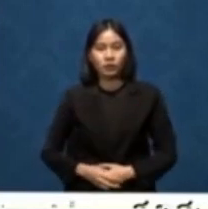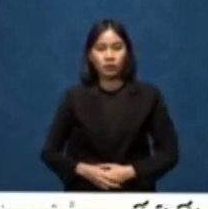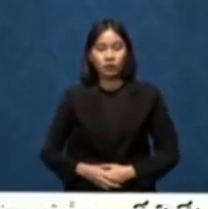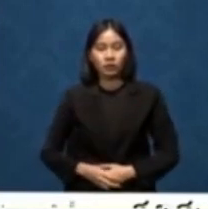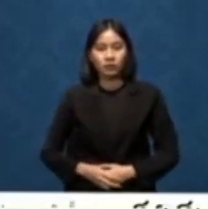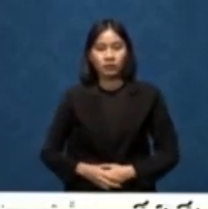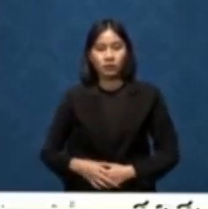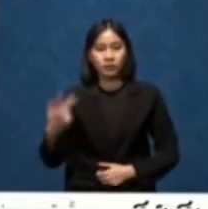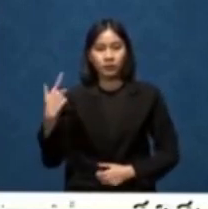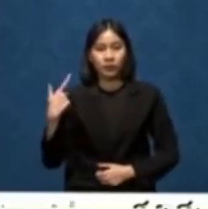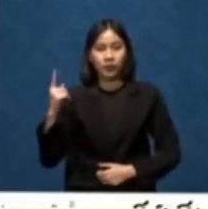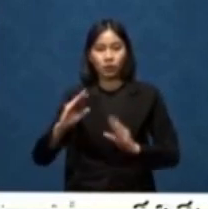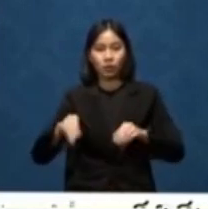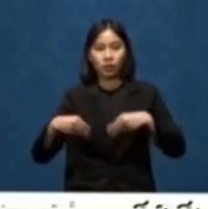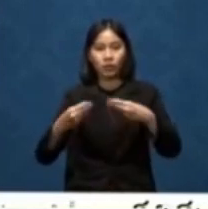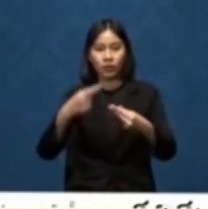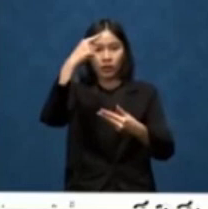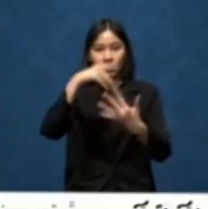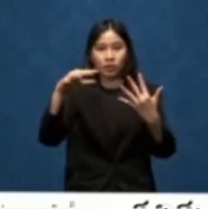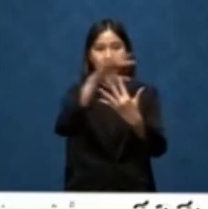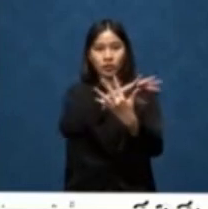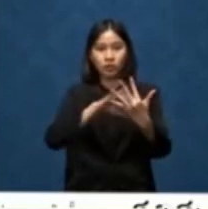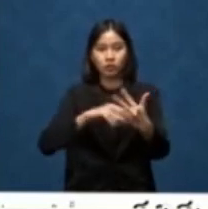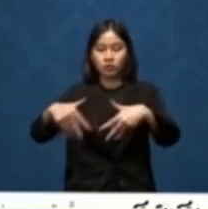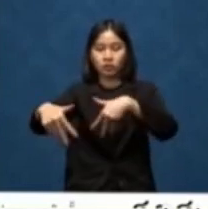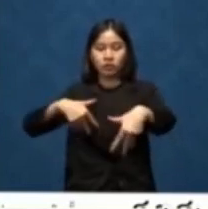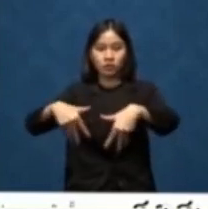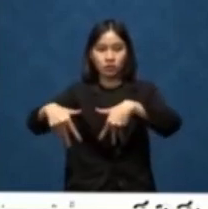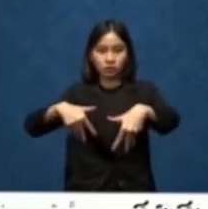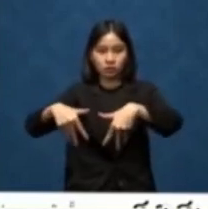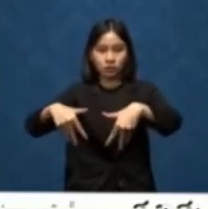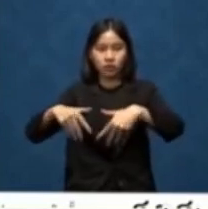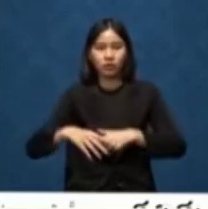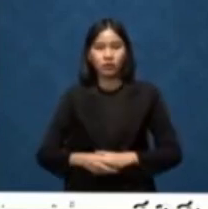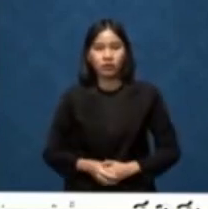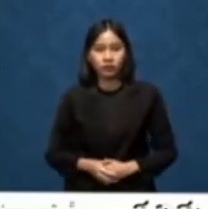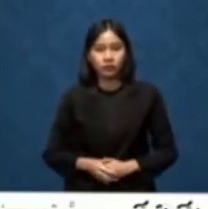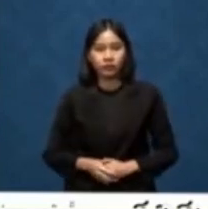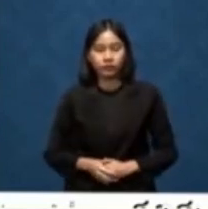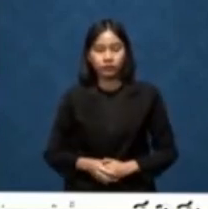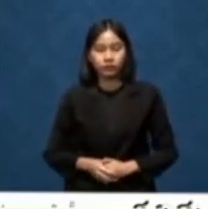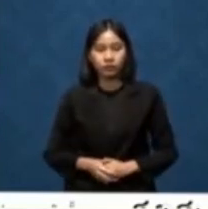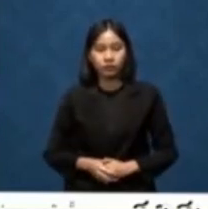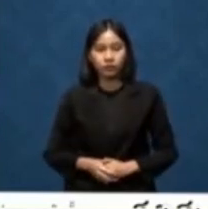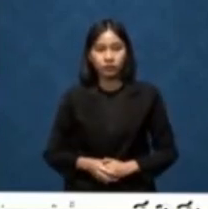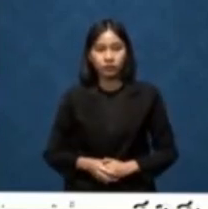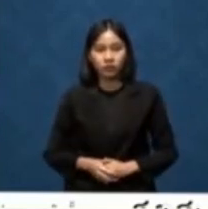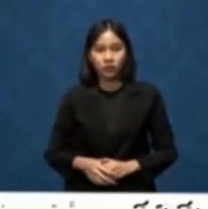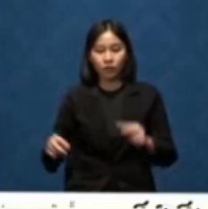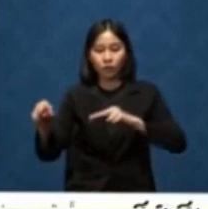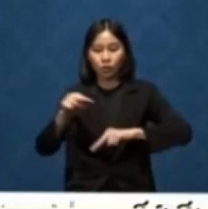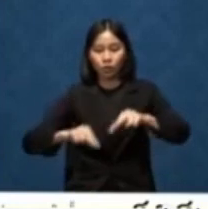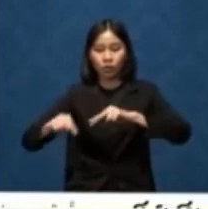ที่ด้วยความซื่อสัตย์สุจริตเพื่อประโยชน์ของประเทศและประชาชนเพื่อประโยชน์ของประเทศและประชา